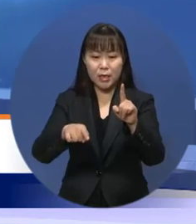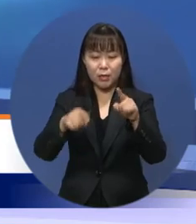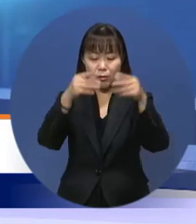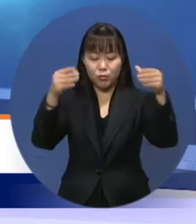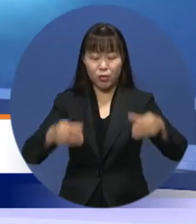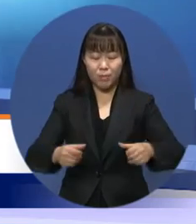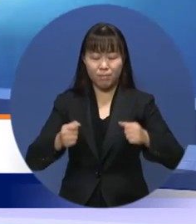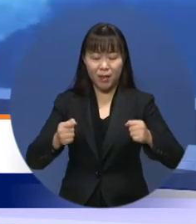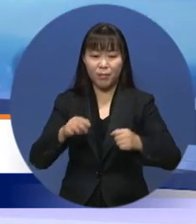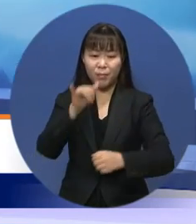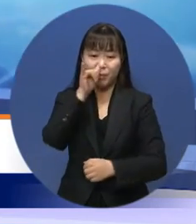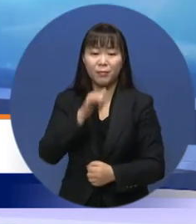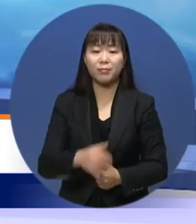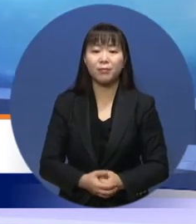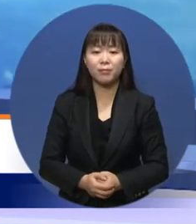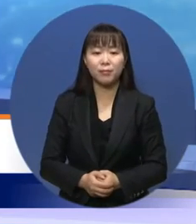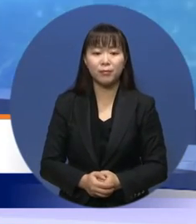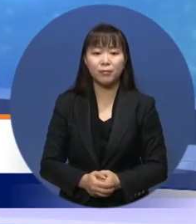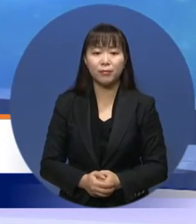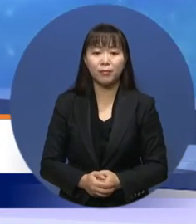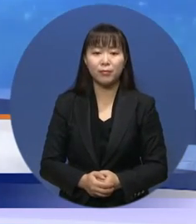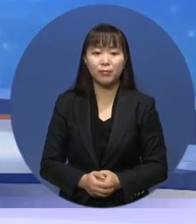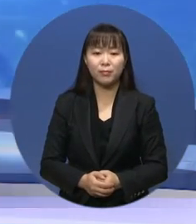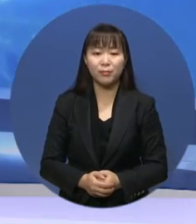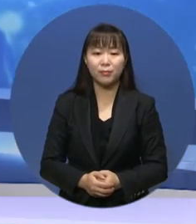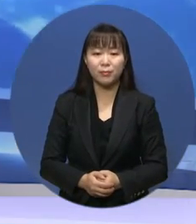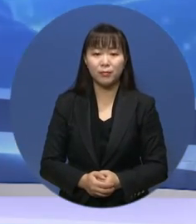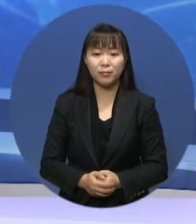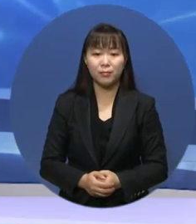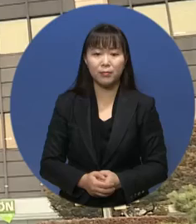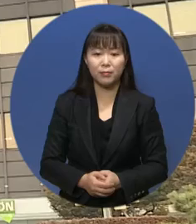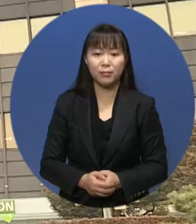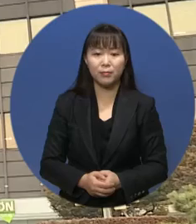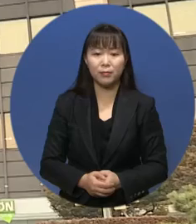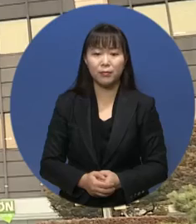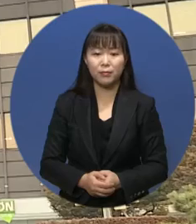나섰습니다. 박성용 기자가 보도합니다.